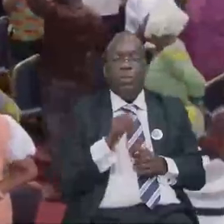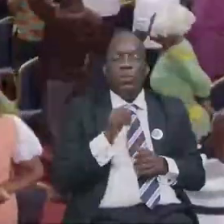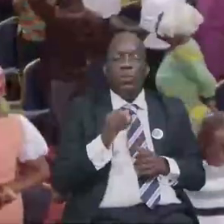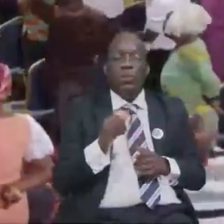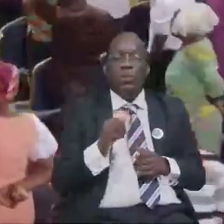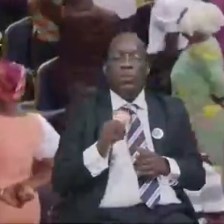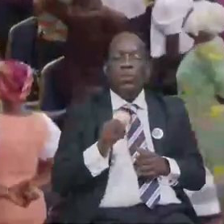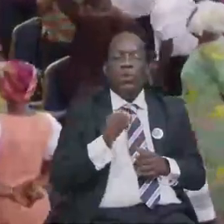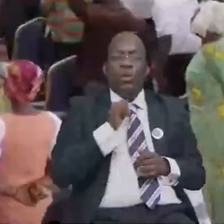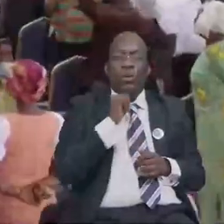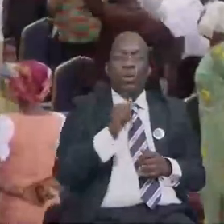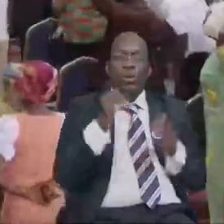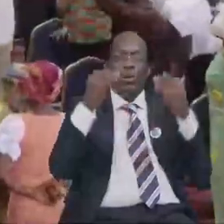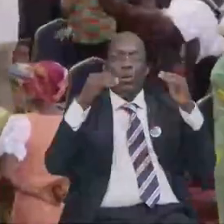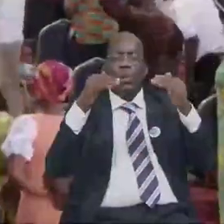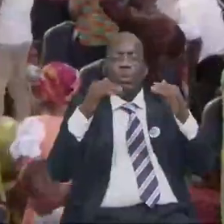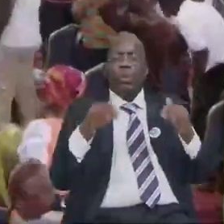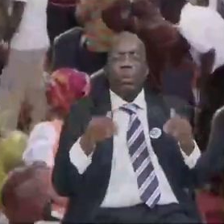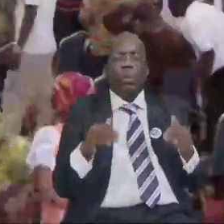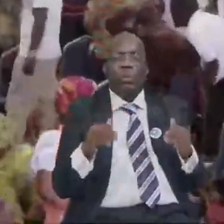Les possibilités illimitées